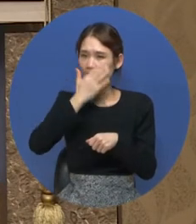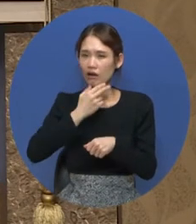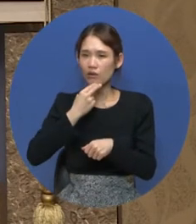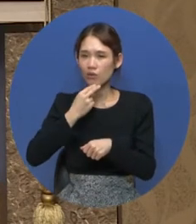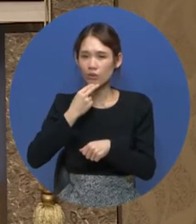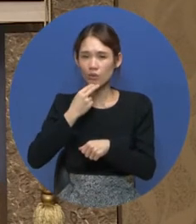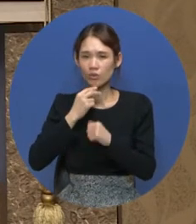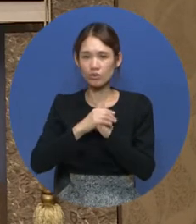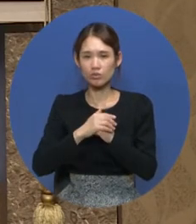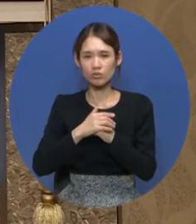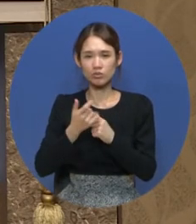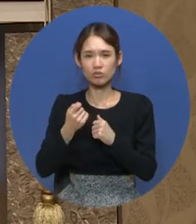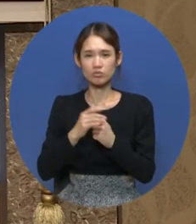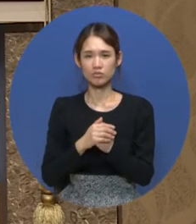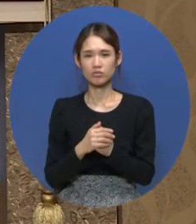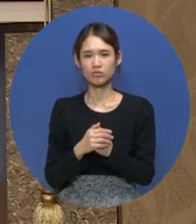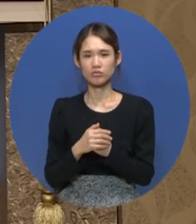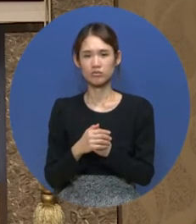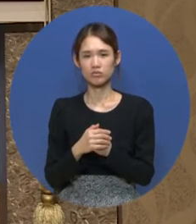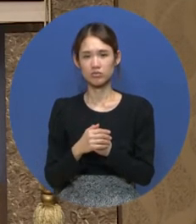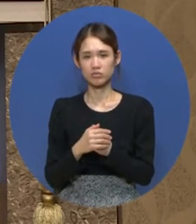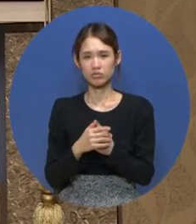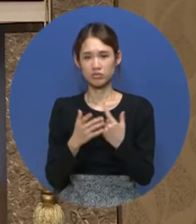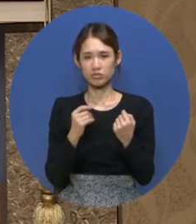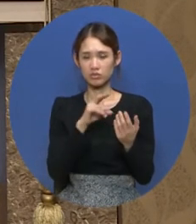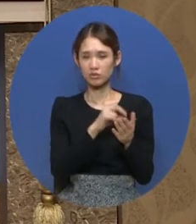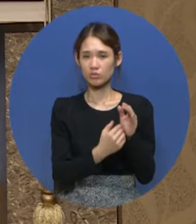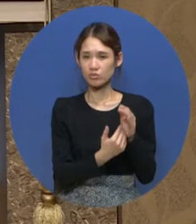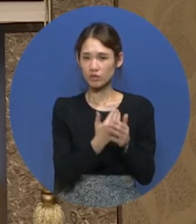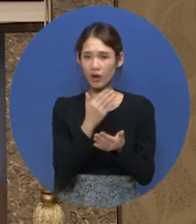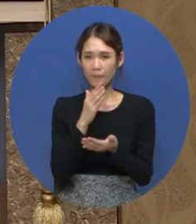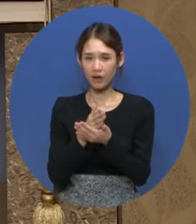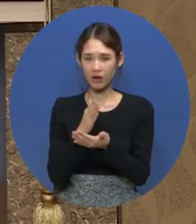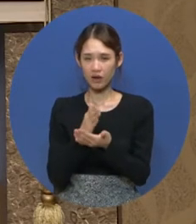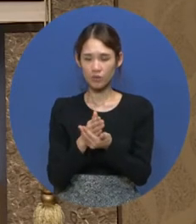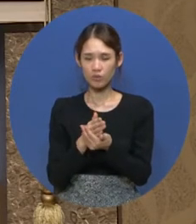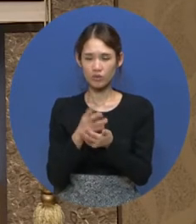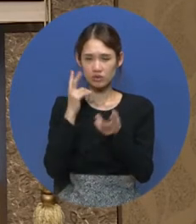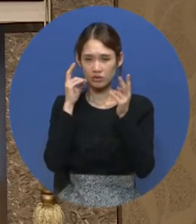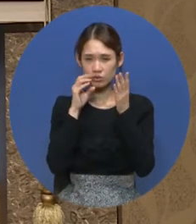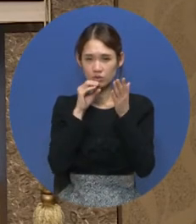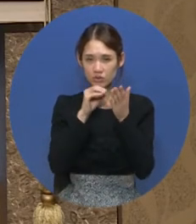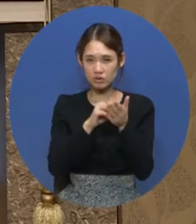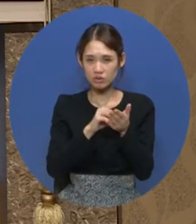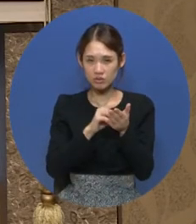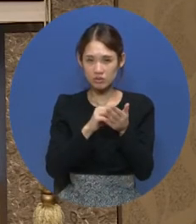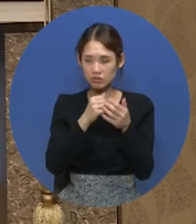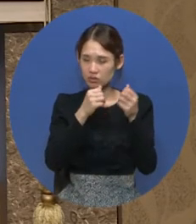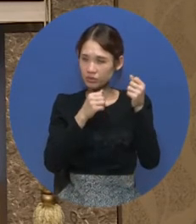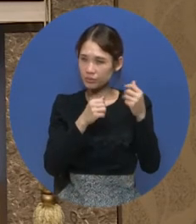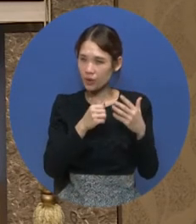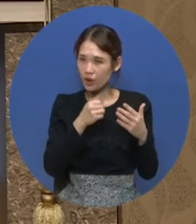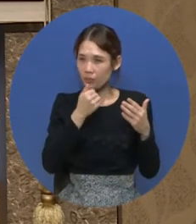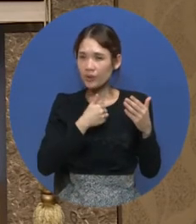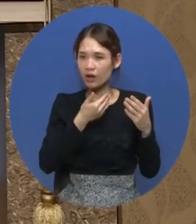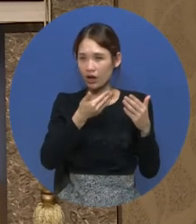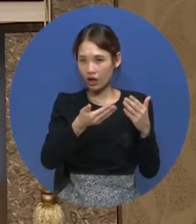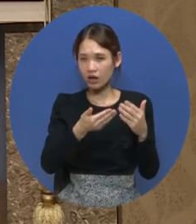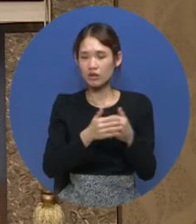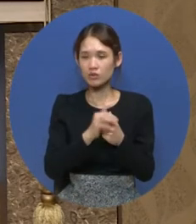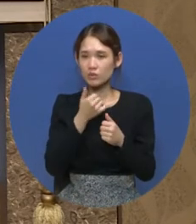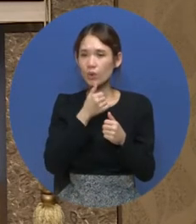났어요 예 어 근데 사실 그런 문제보다는 저희가 이번에 이제 취업 알선을 몇 번 우리가